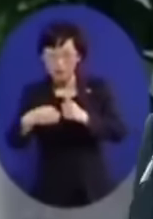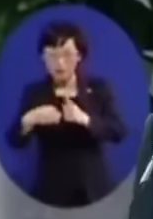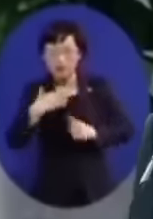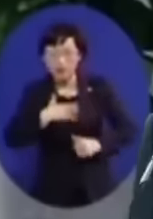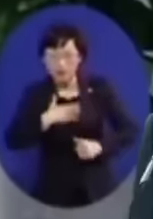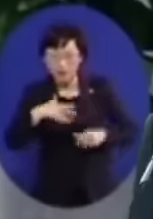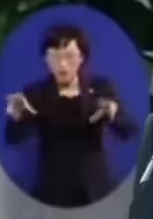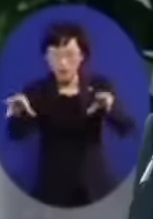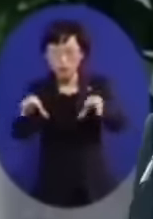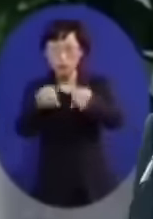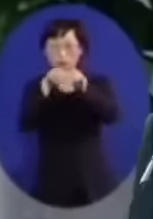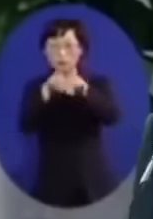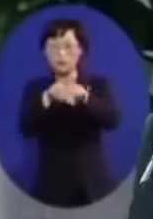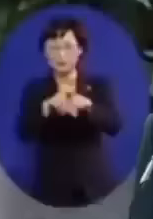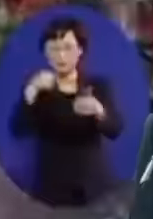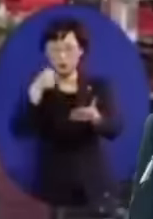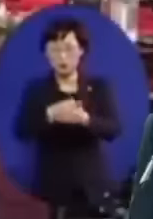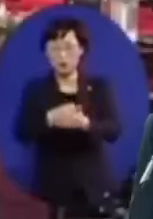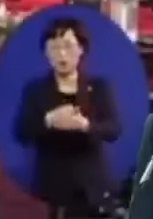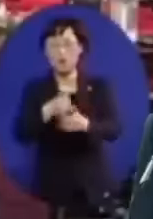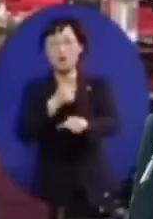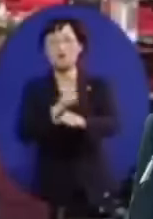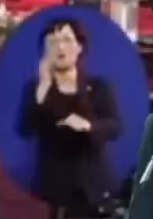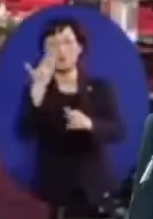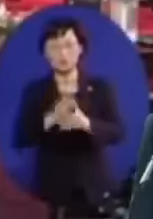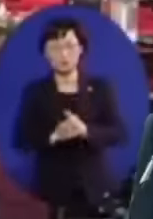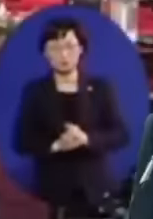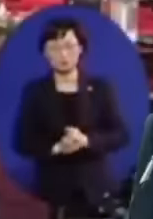종합해서 결정을 내려야 되는 것입니다.